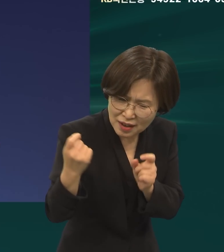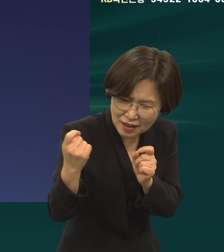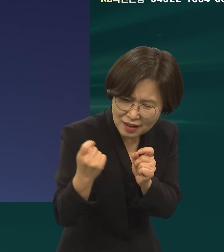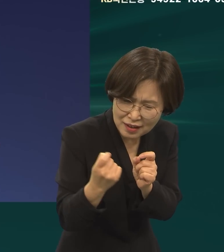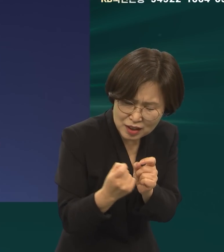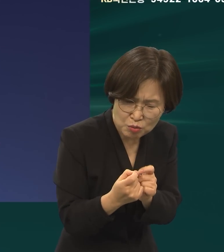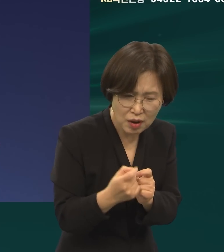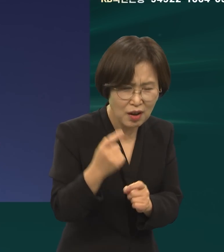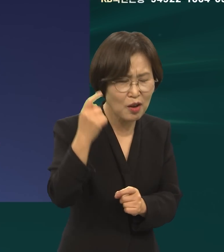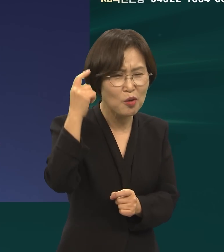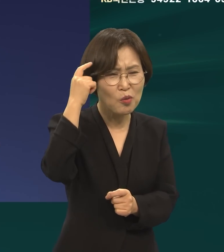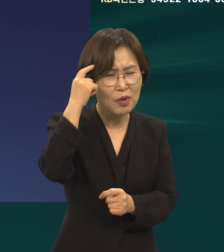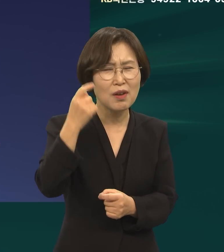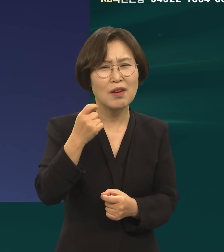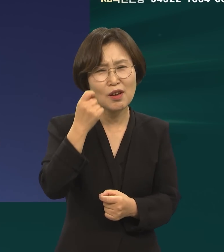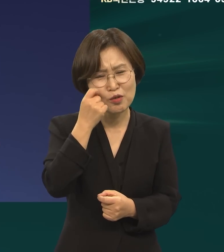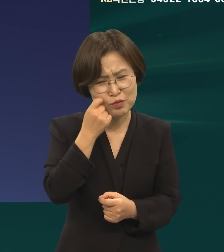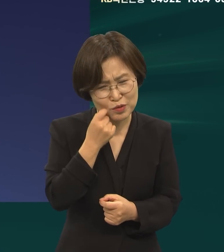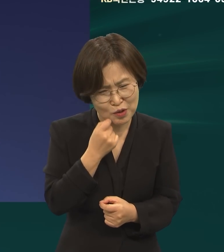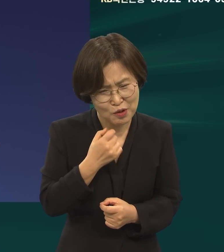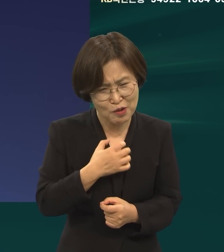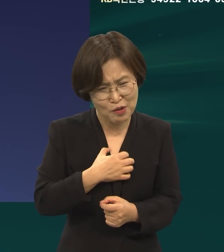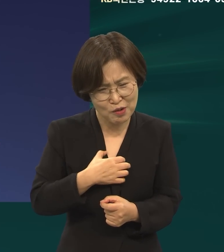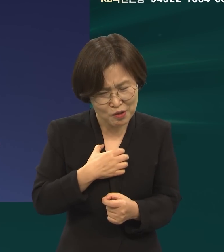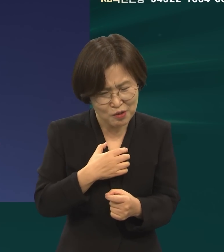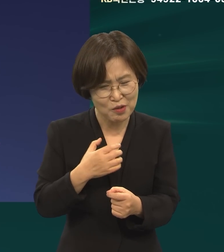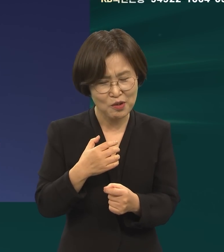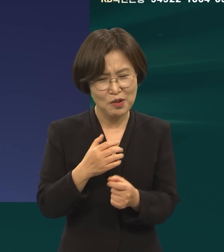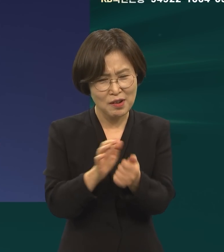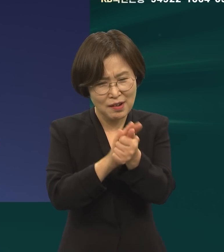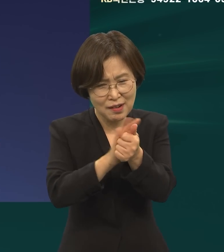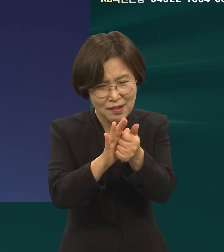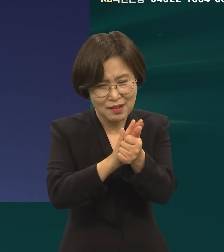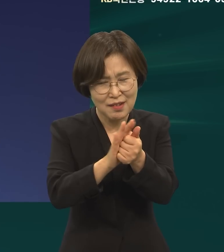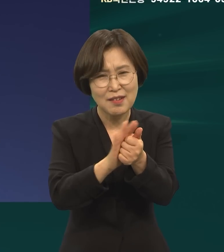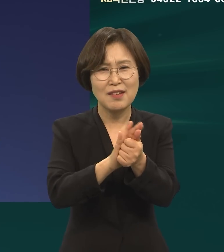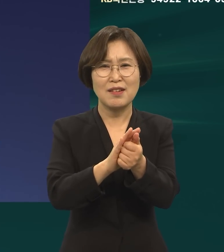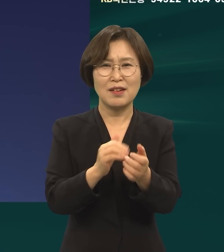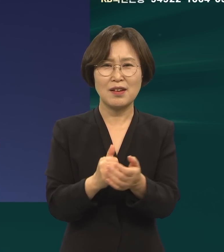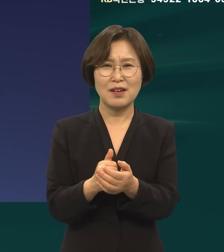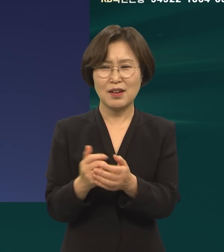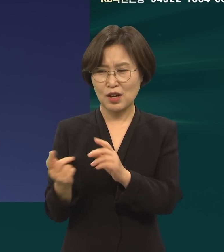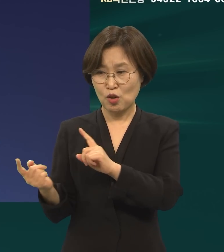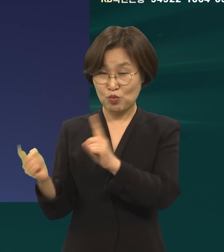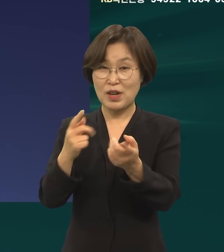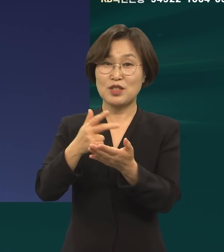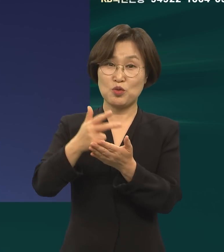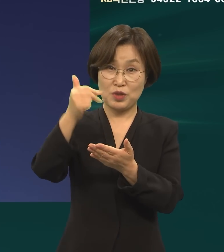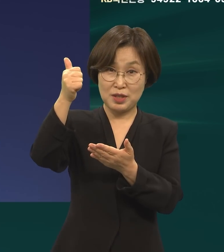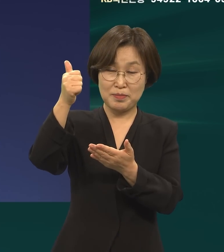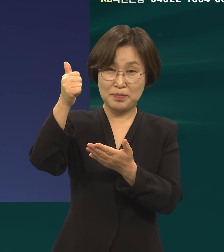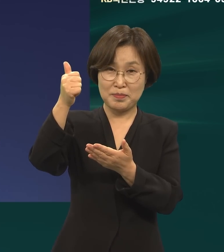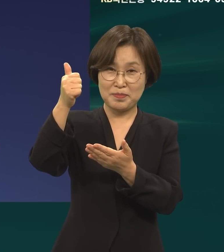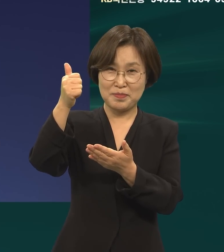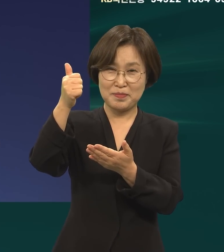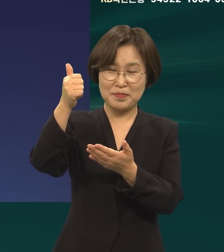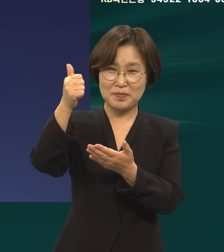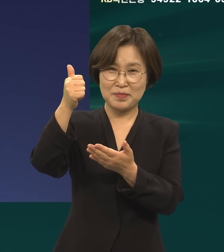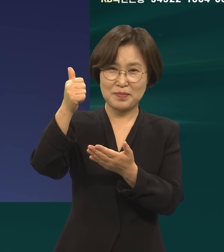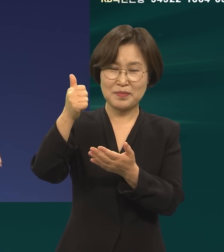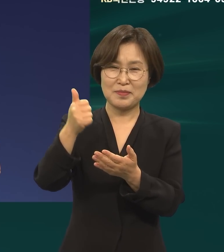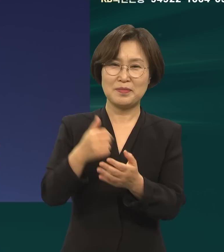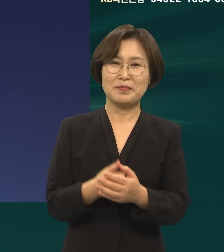너 왜 울고 있느라고 말씀하시는 살아계신 부활의 주님이심을 우리에게 증거하는 본문이기도 하다는 것입니다.